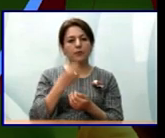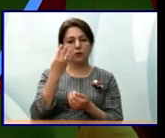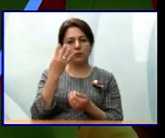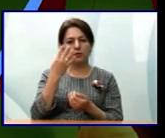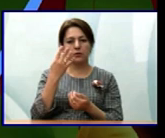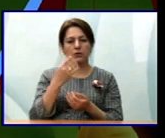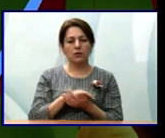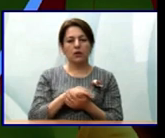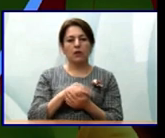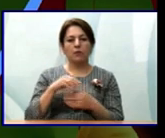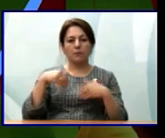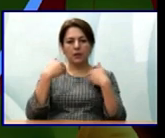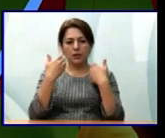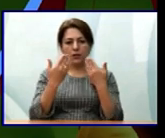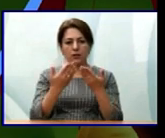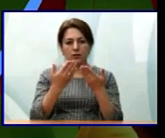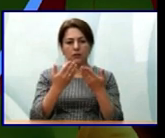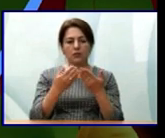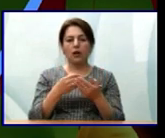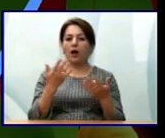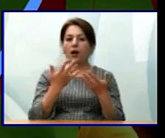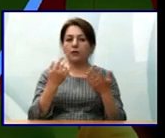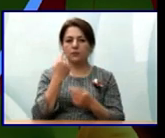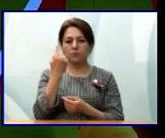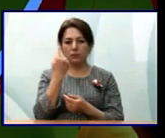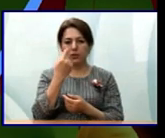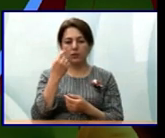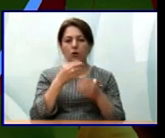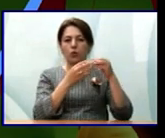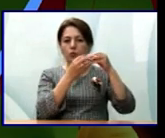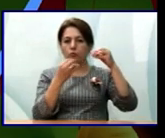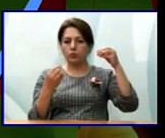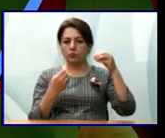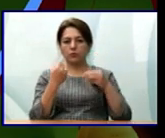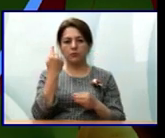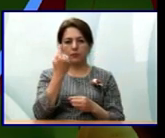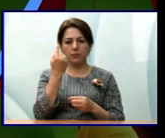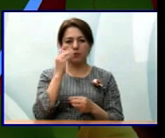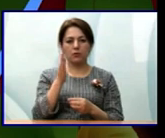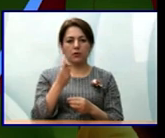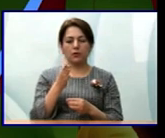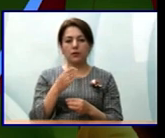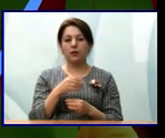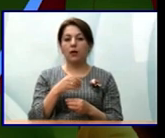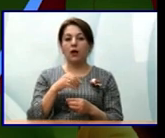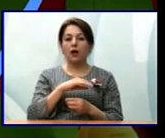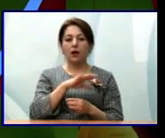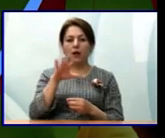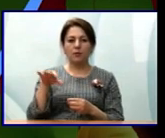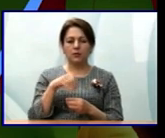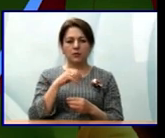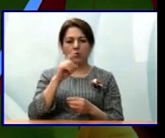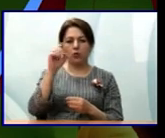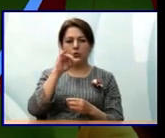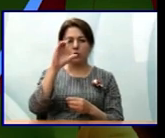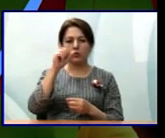To'rtinchi, keltirilganlardan qaysi biri uzum navi hisoblanadi? Keltirilganlardan